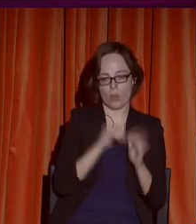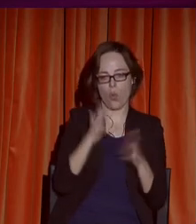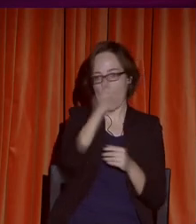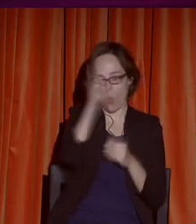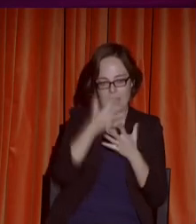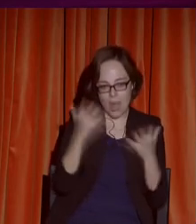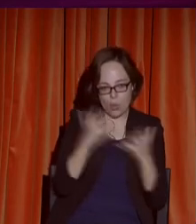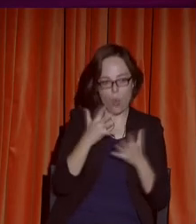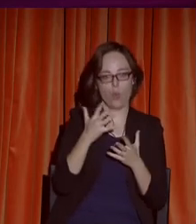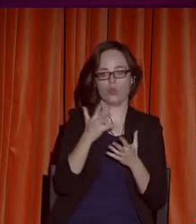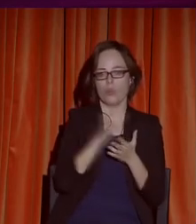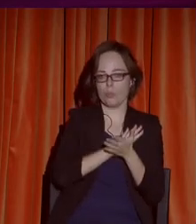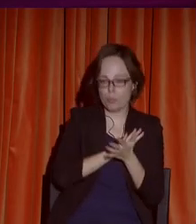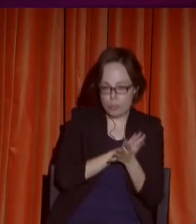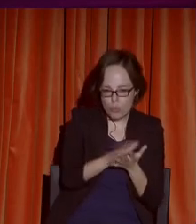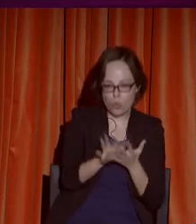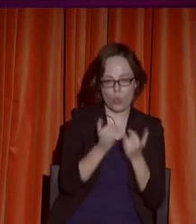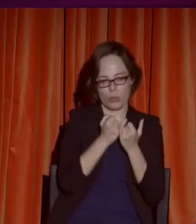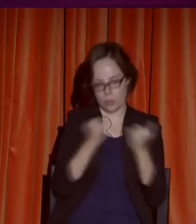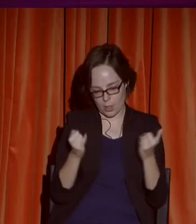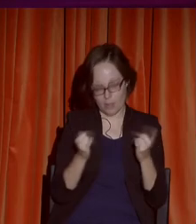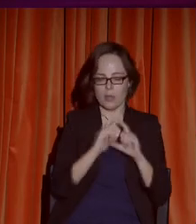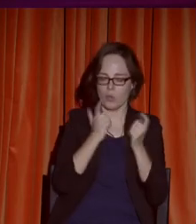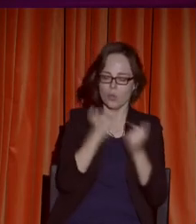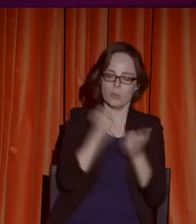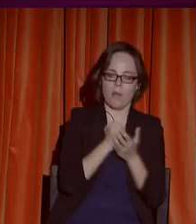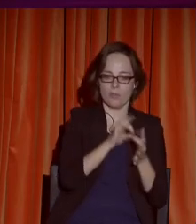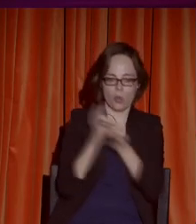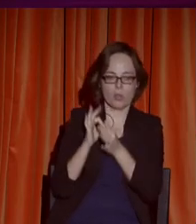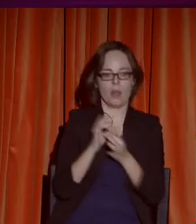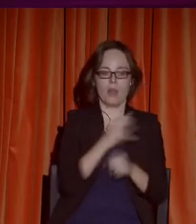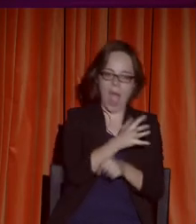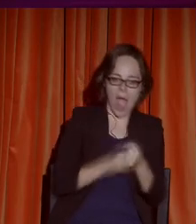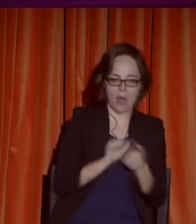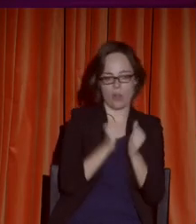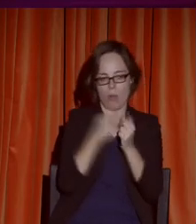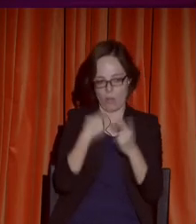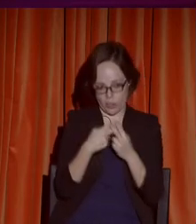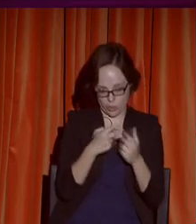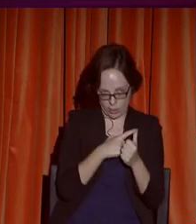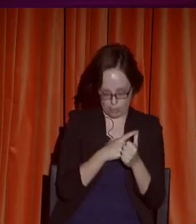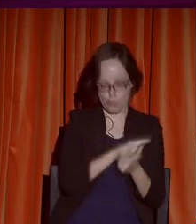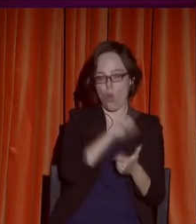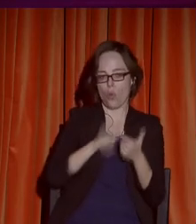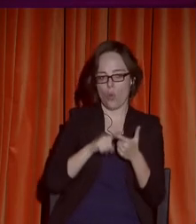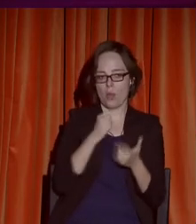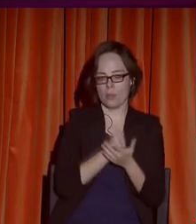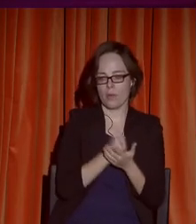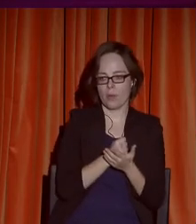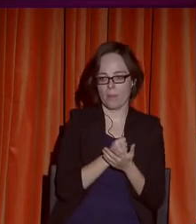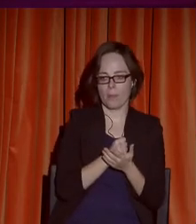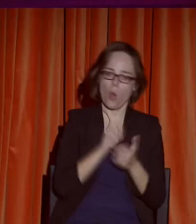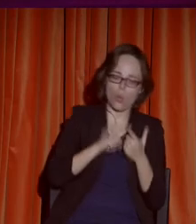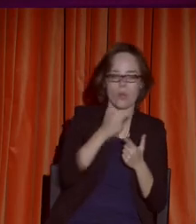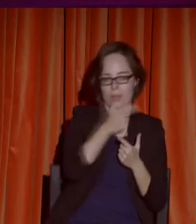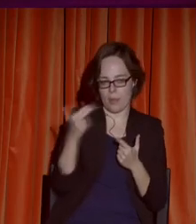sanitarnych i podobnych kwestii związanych z pobytami w więzieniu, w aresztach tymczasowych. Drugą kwestią